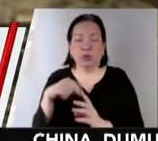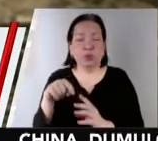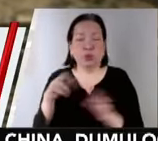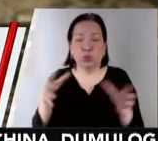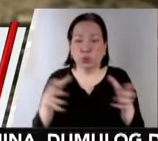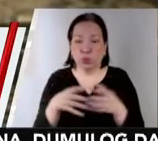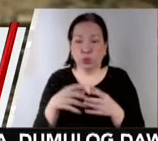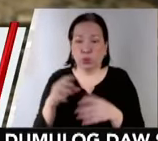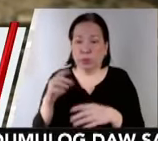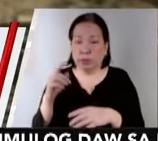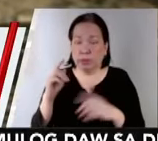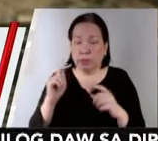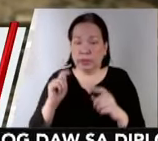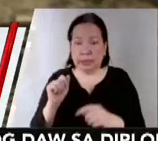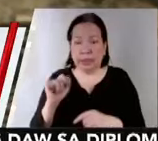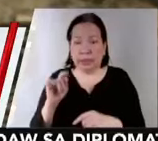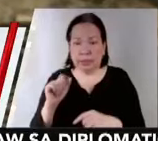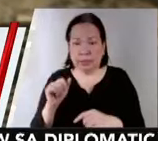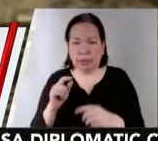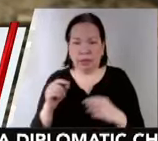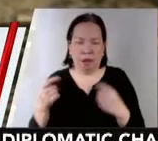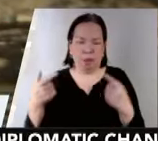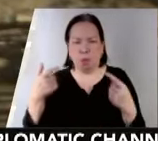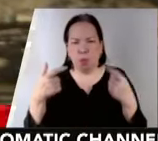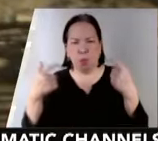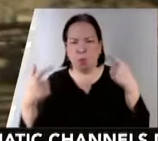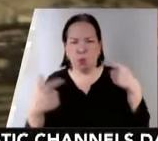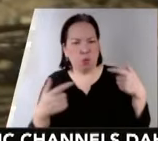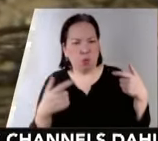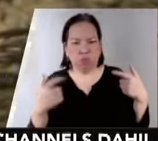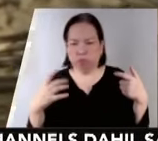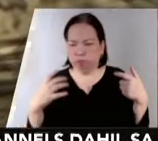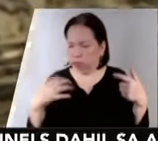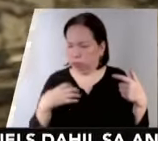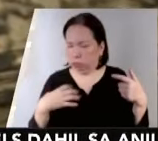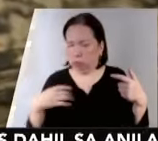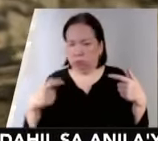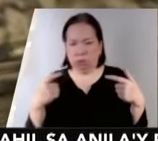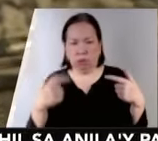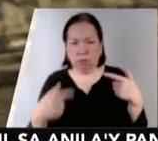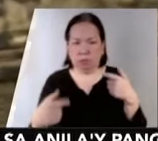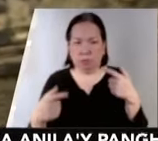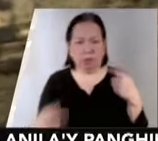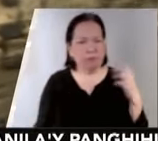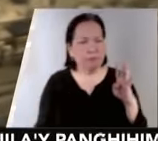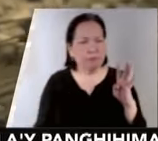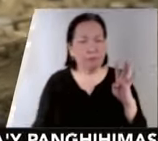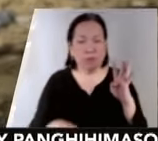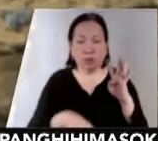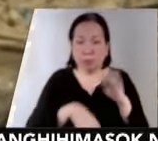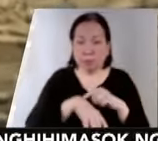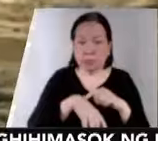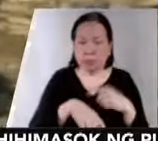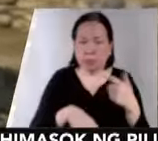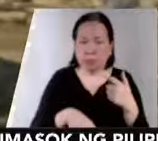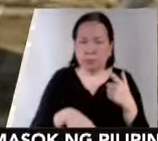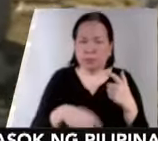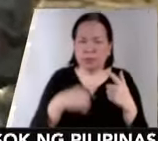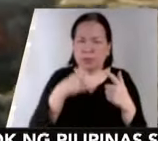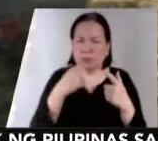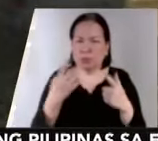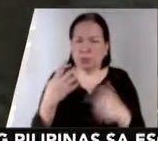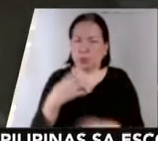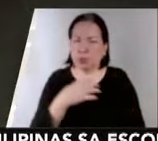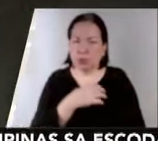Rizal, nangyari ang pakikipagbarilan ng sospek sa mga otoridad. Nagpaputok ito ng 4 beses. Ayon sa mga rumisponding tanod at mga